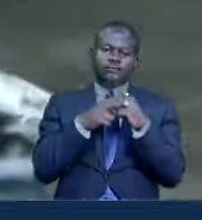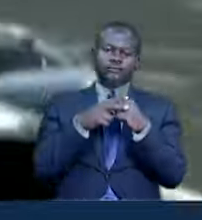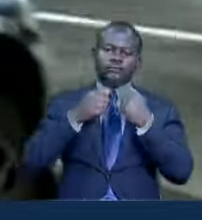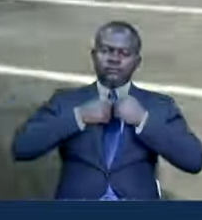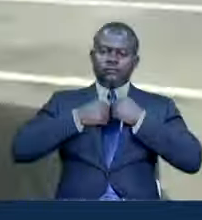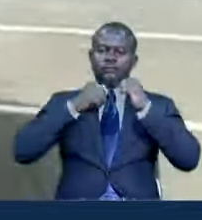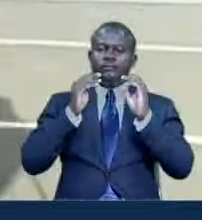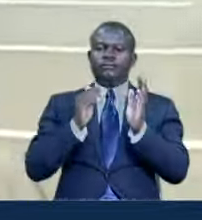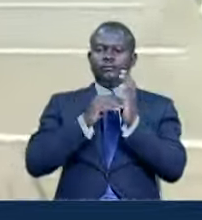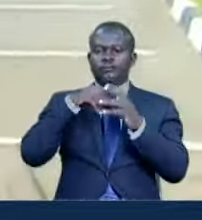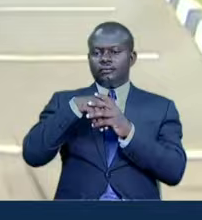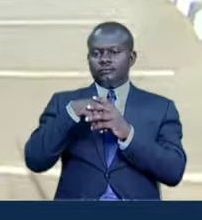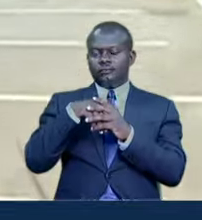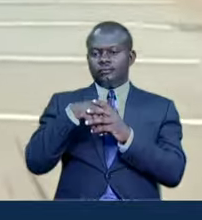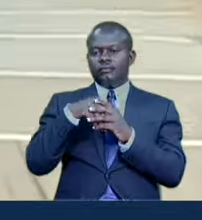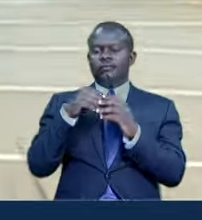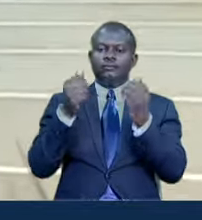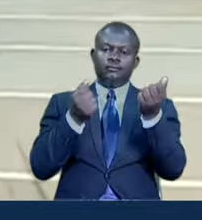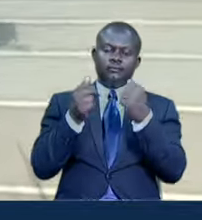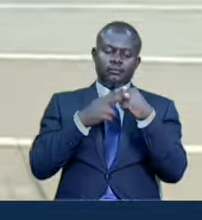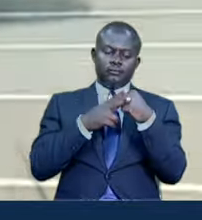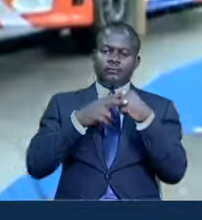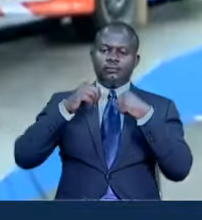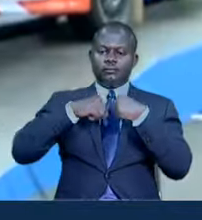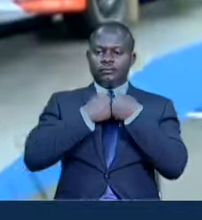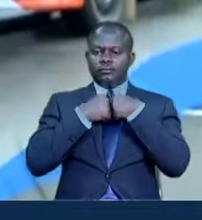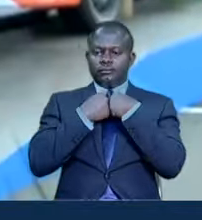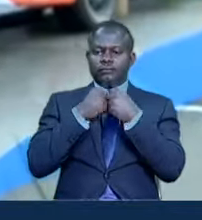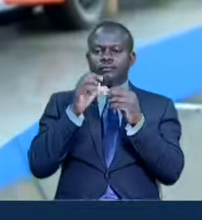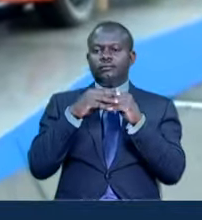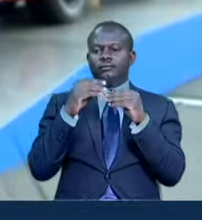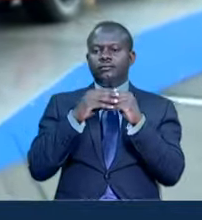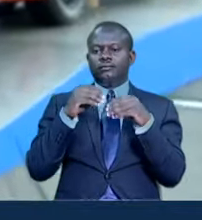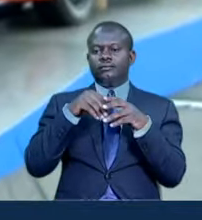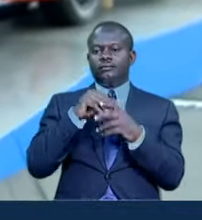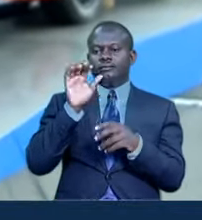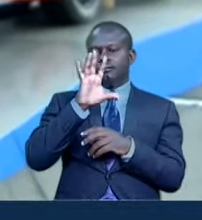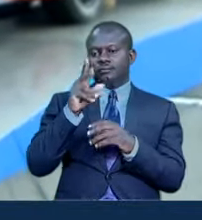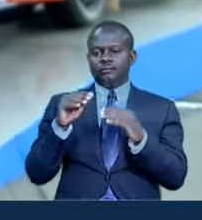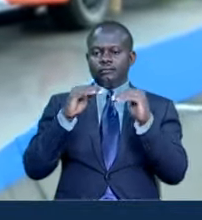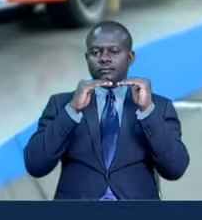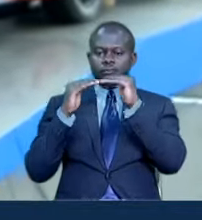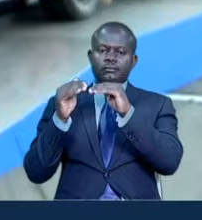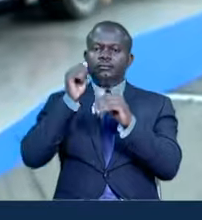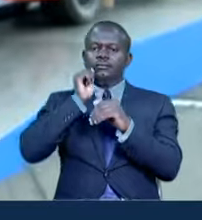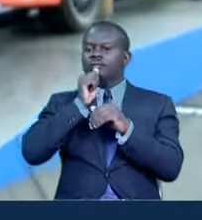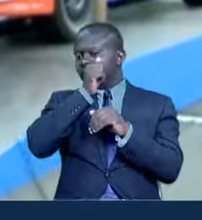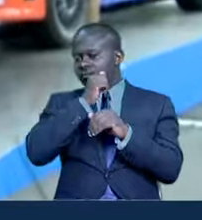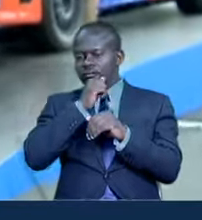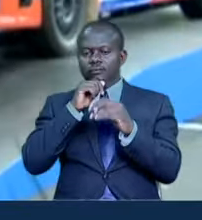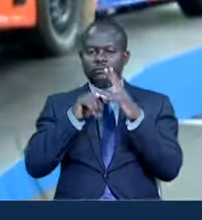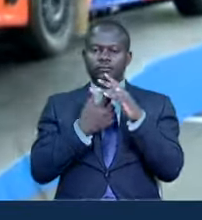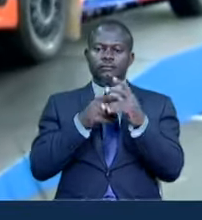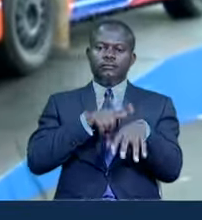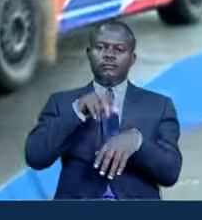z'Abanyarwanda, hakavamo rero n'imodoka zirindwi ziri guhatanira amanota yo ku mugabane wa Afurika. Kuri wa gatandatu guhera